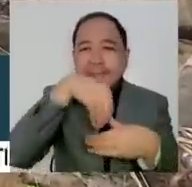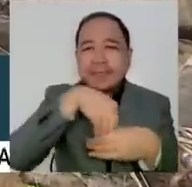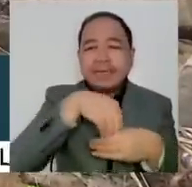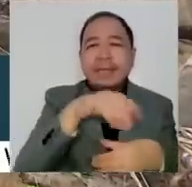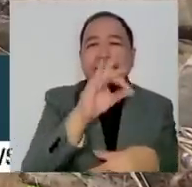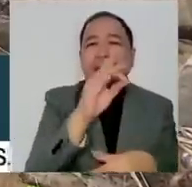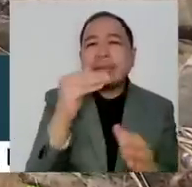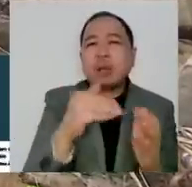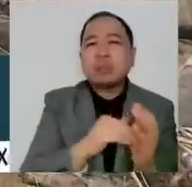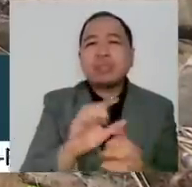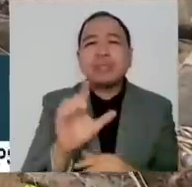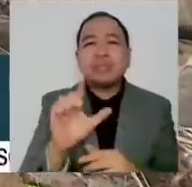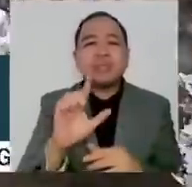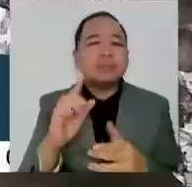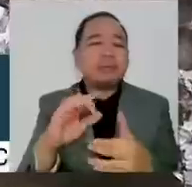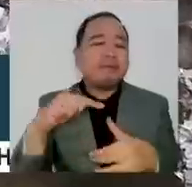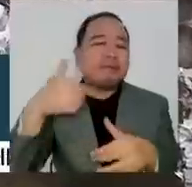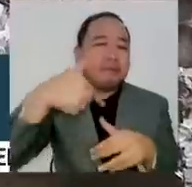fuel.